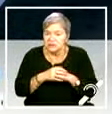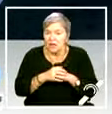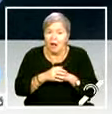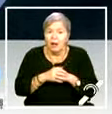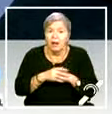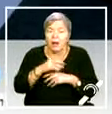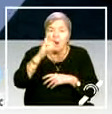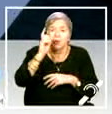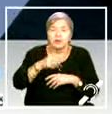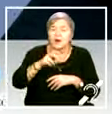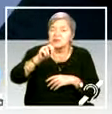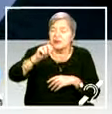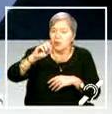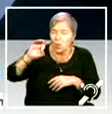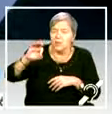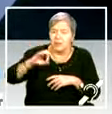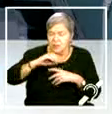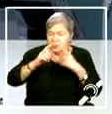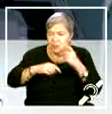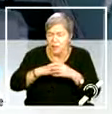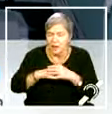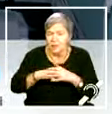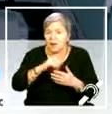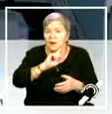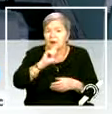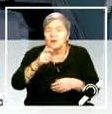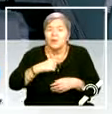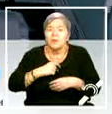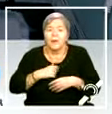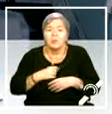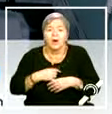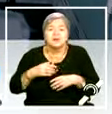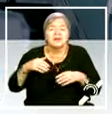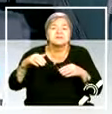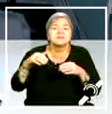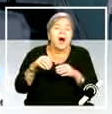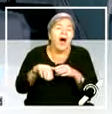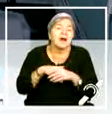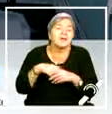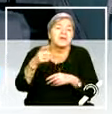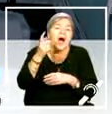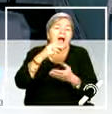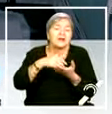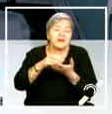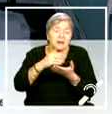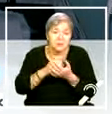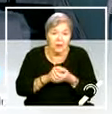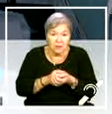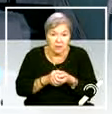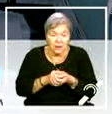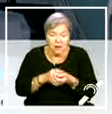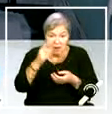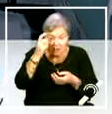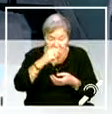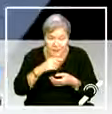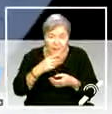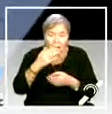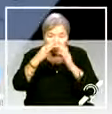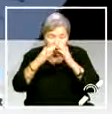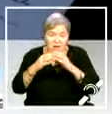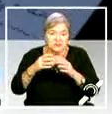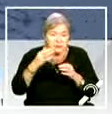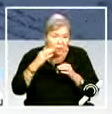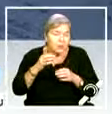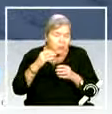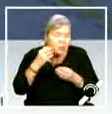cauza ordonanței 90, noi nu mai putem angaja alte cheltuieli. Până la soluționarea problemei și în lipsa unei locuințe decente, fostul